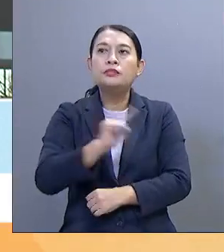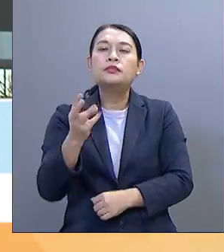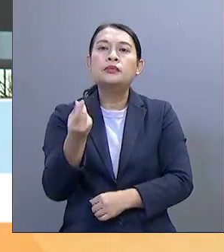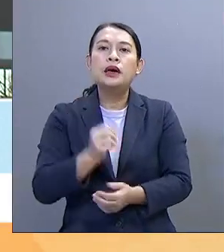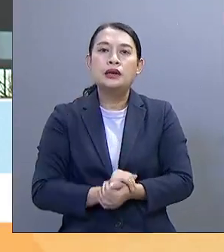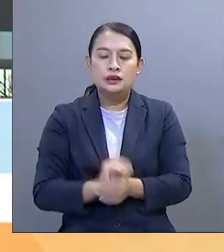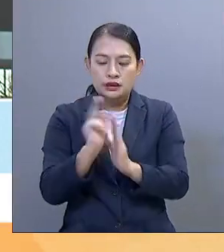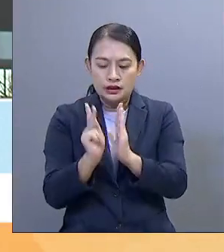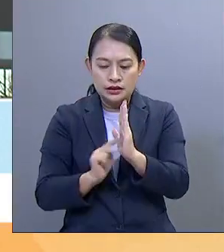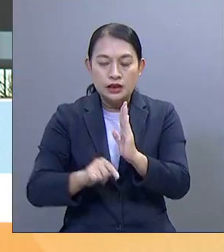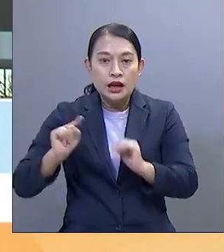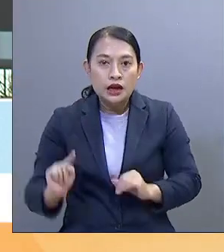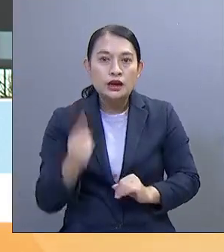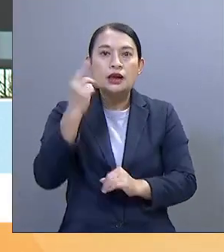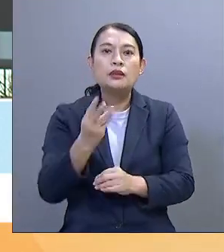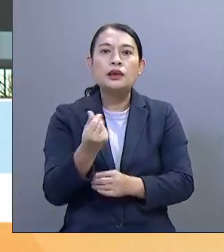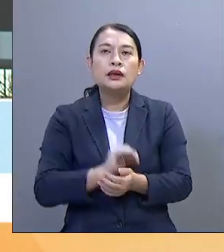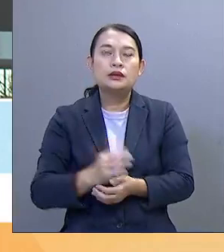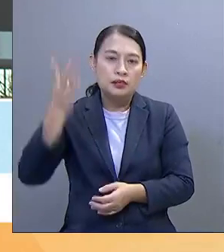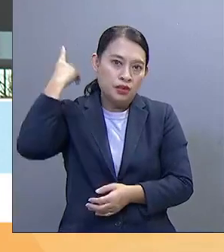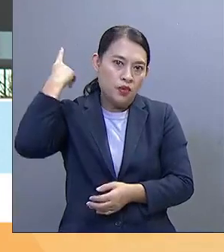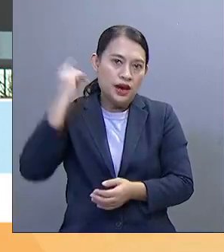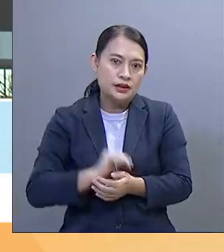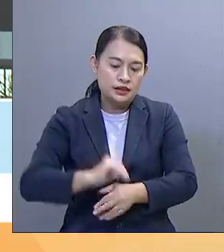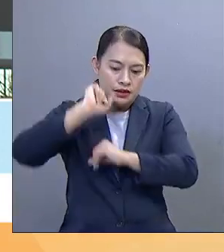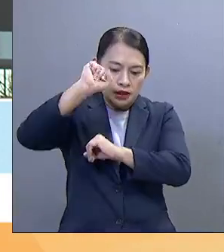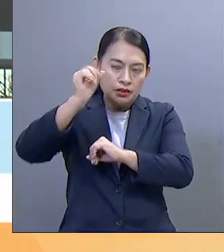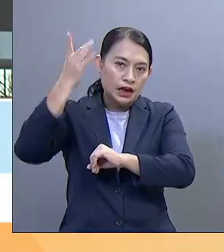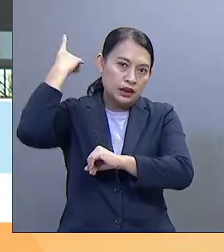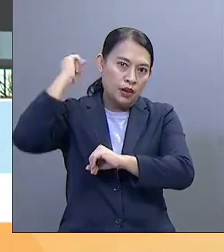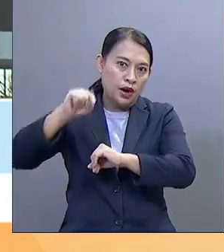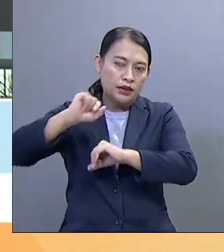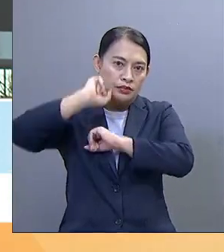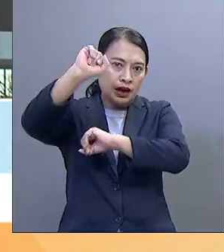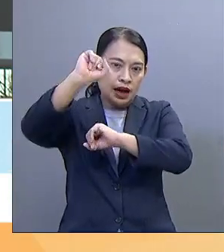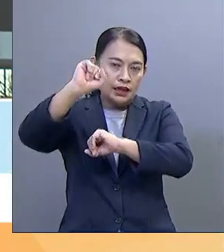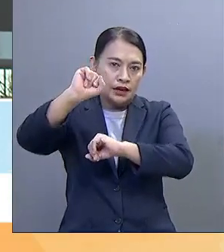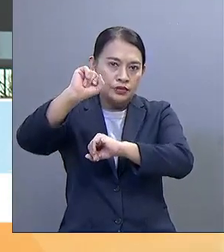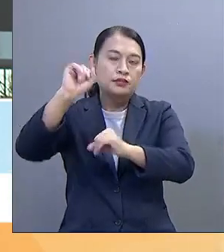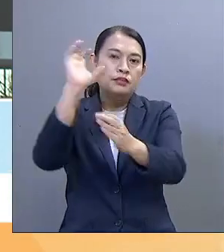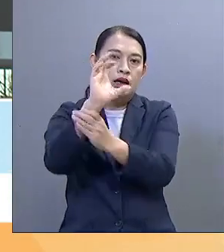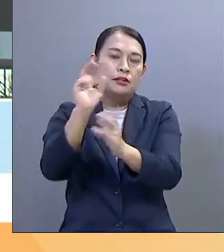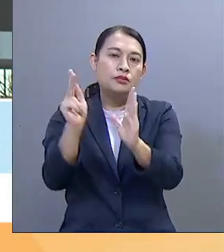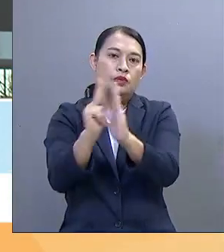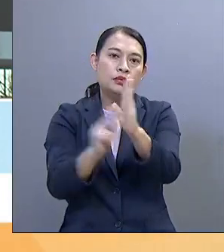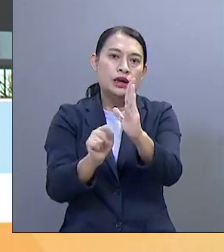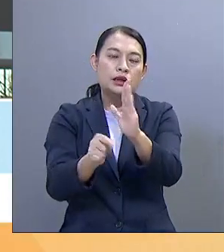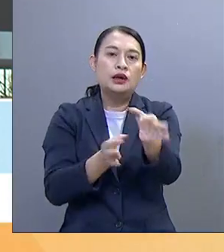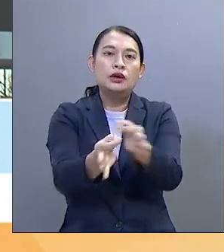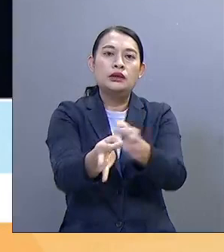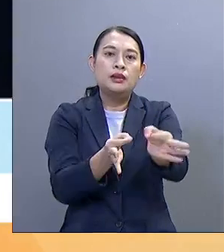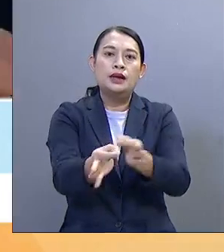จัด